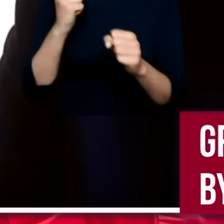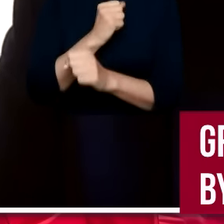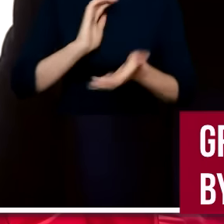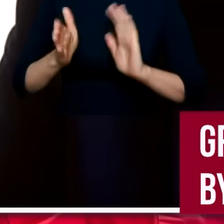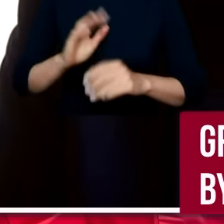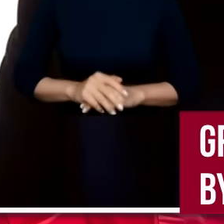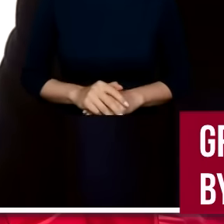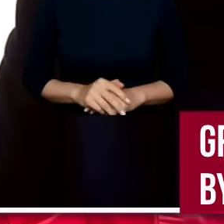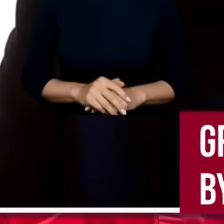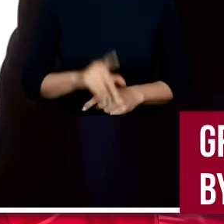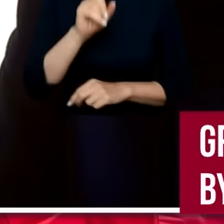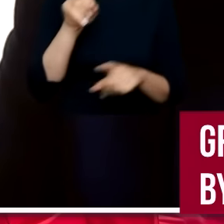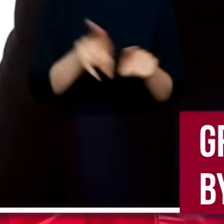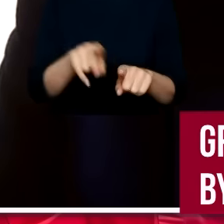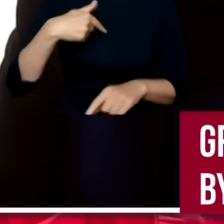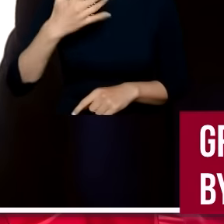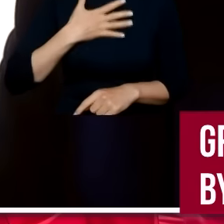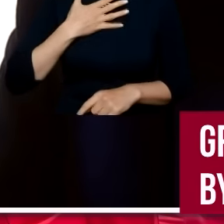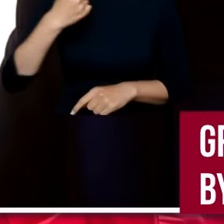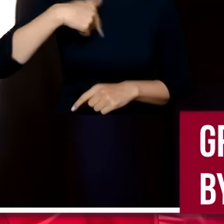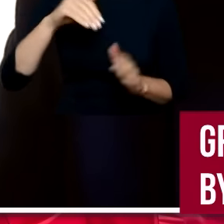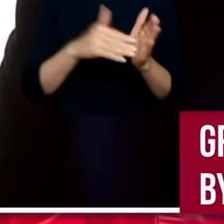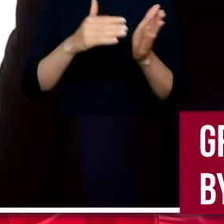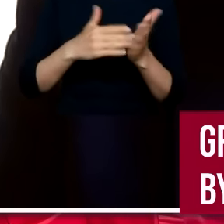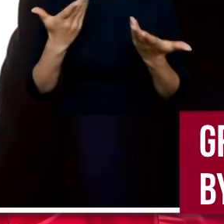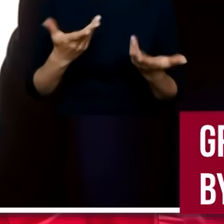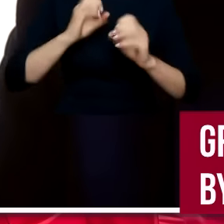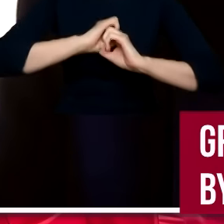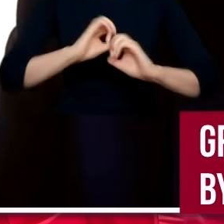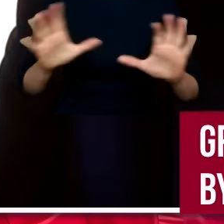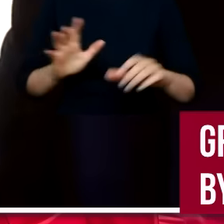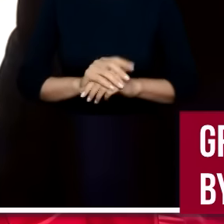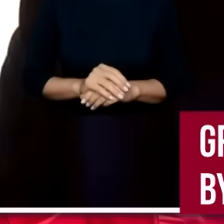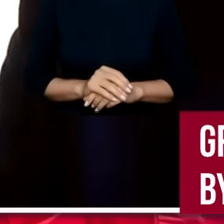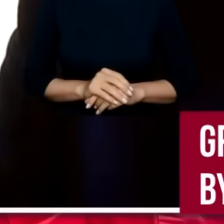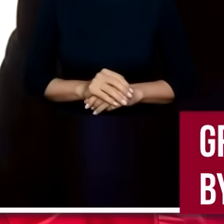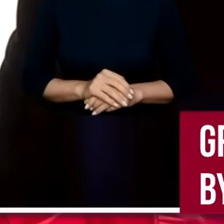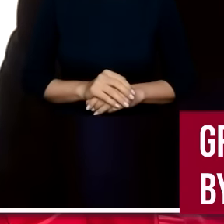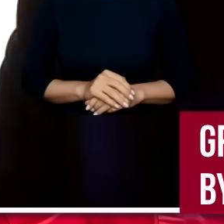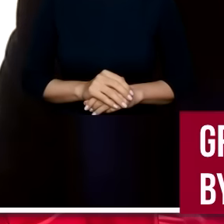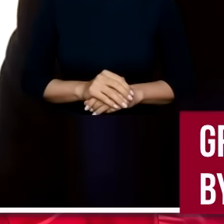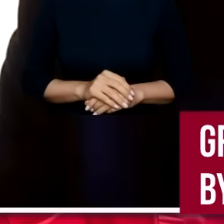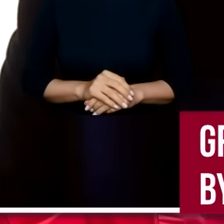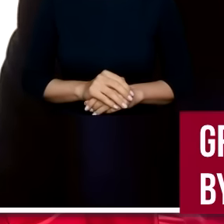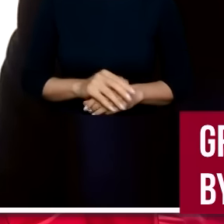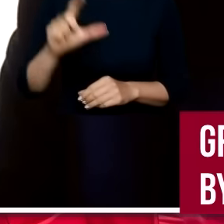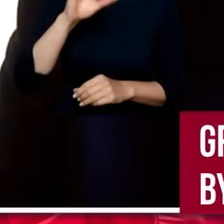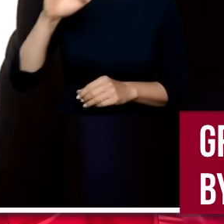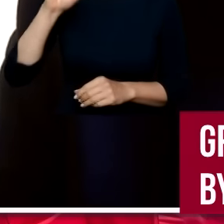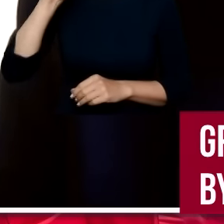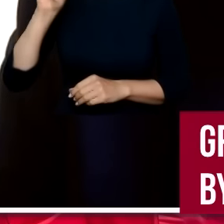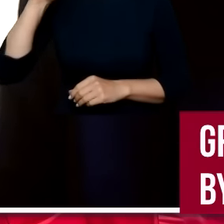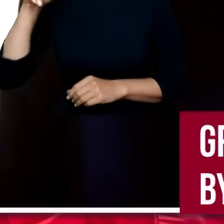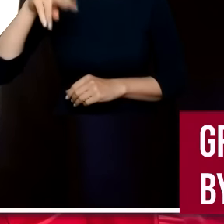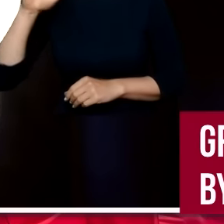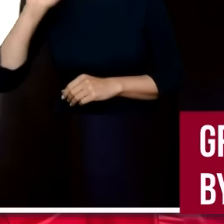mimo wszystko wydaje mi się że należy nam się słowo wyjaśnienia ze strony wierchuszki Platformy Obywatelskiej co takiego się działo